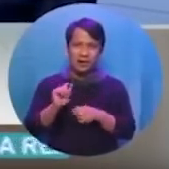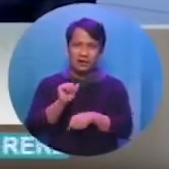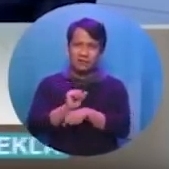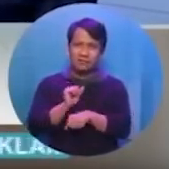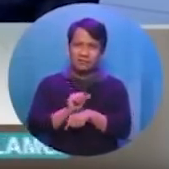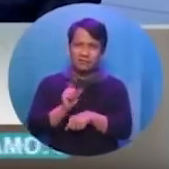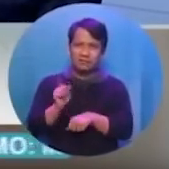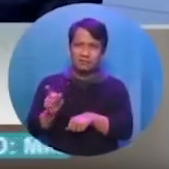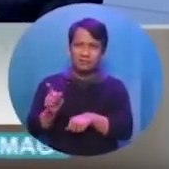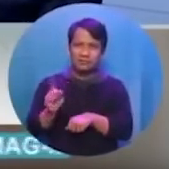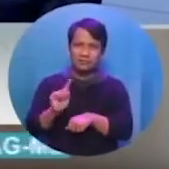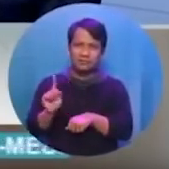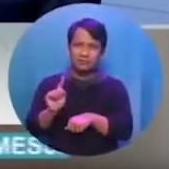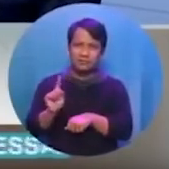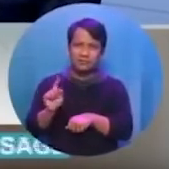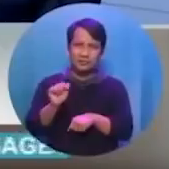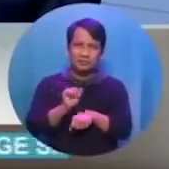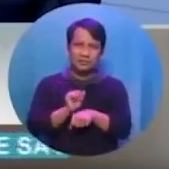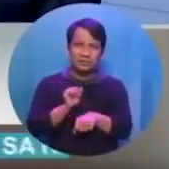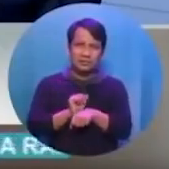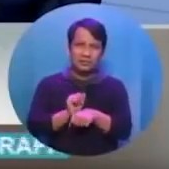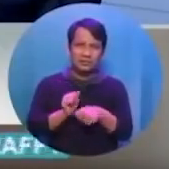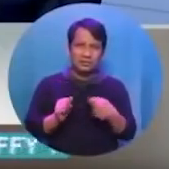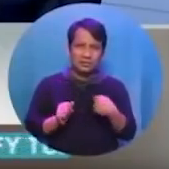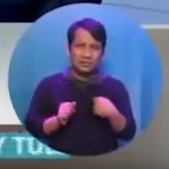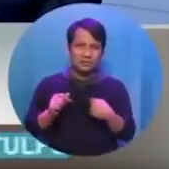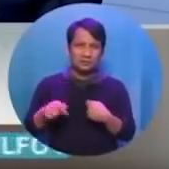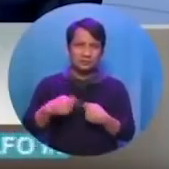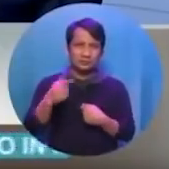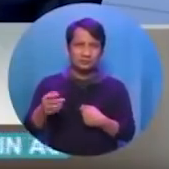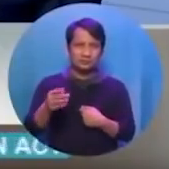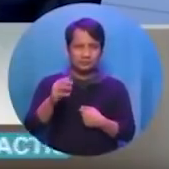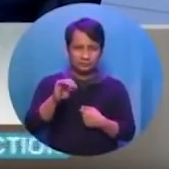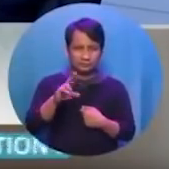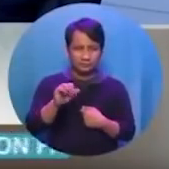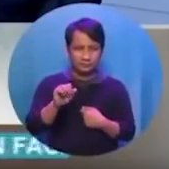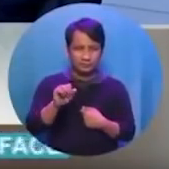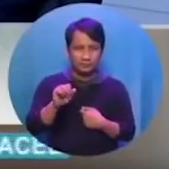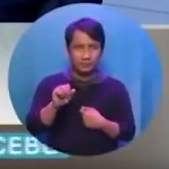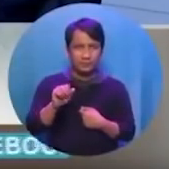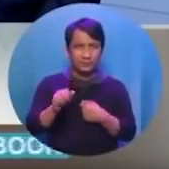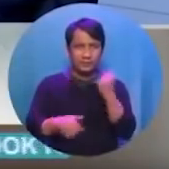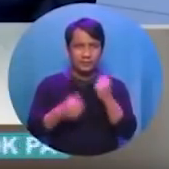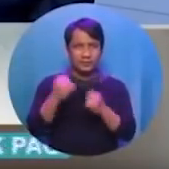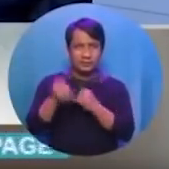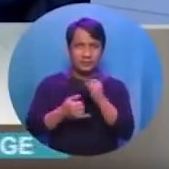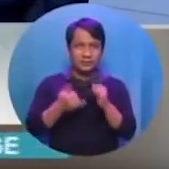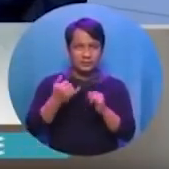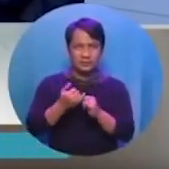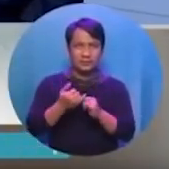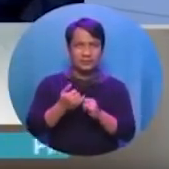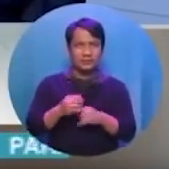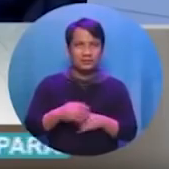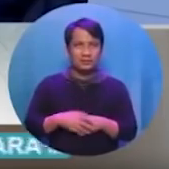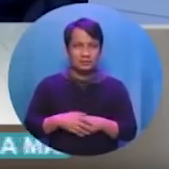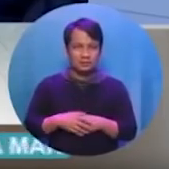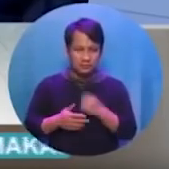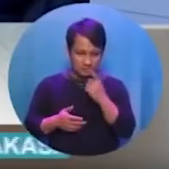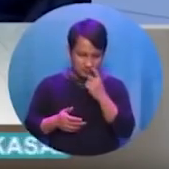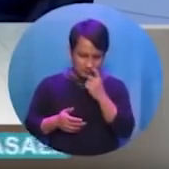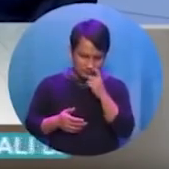ma'am? Nagtitrabaho po ako sa Marriott International Hotel po, sa laundry department po ako.